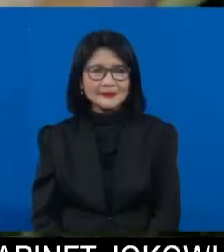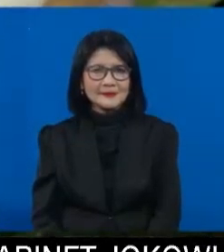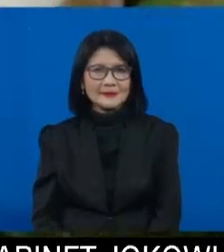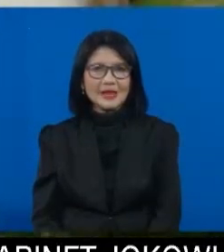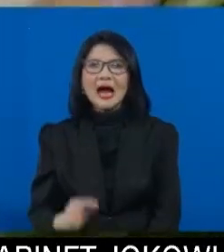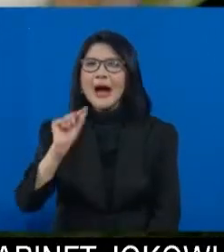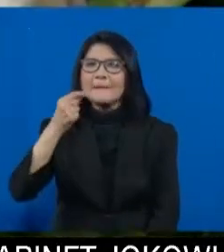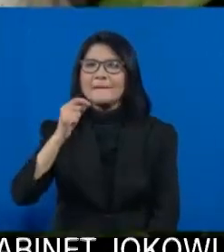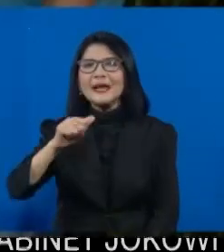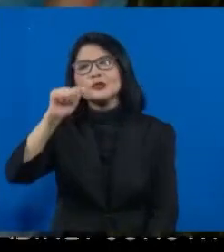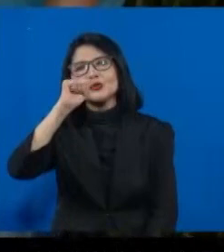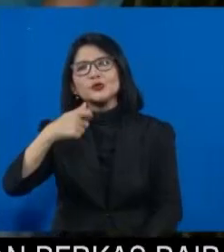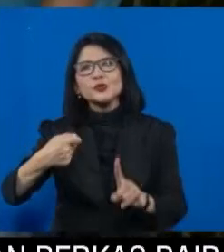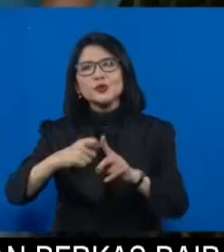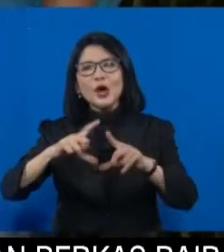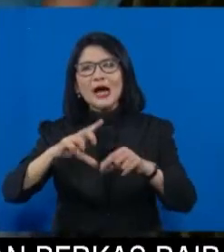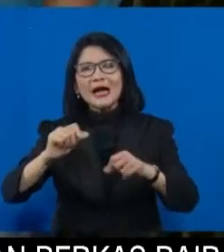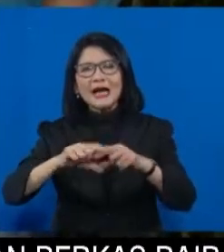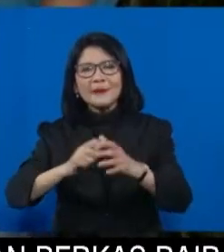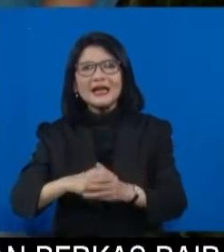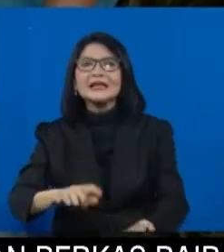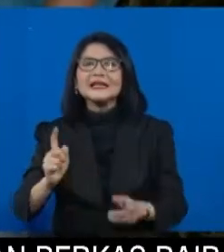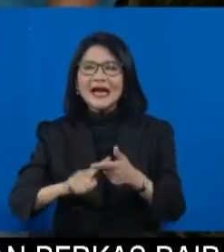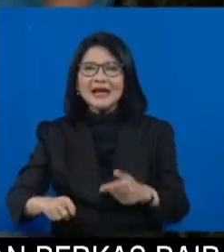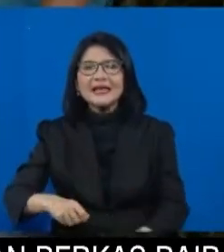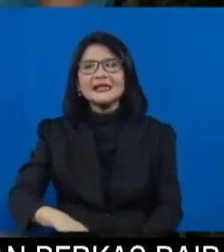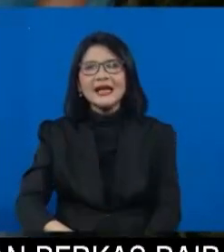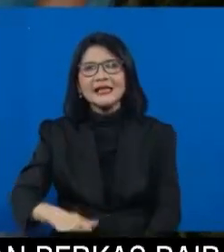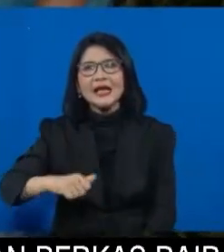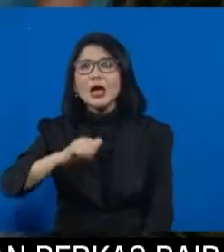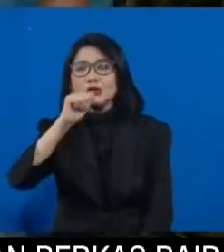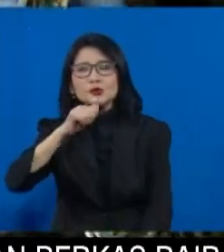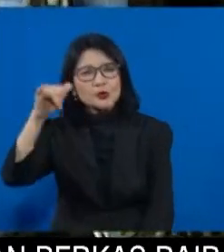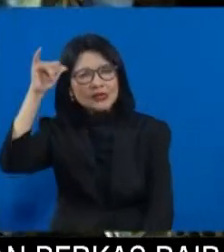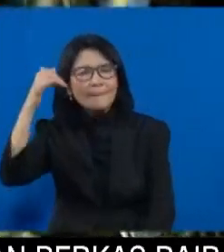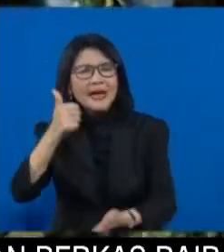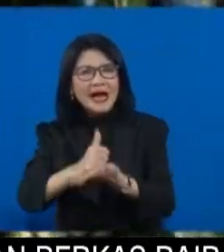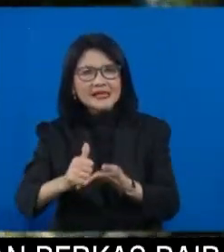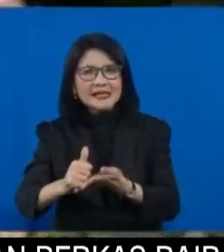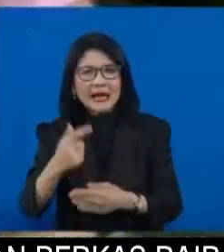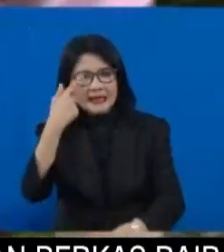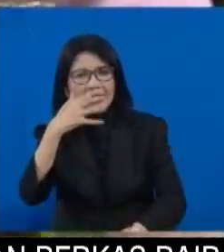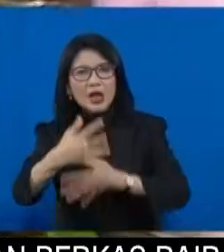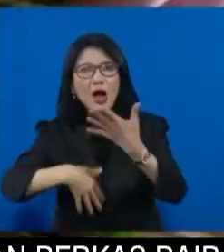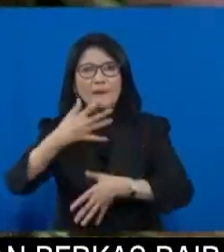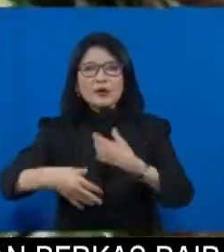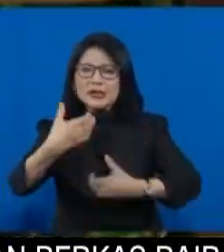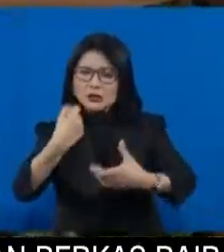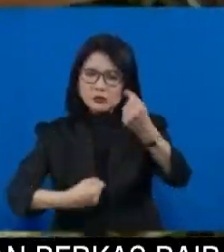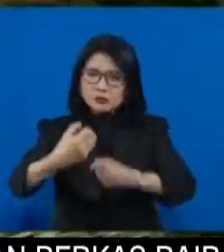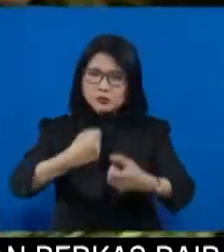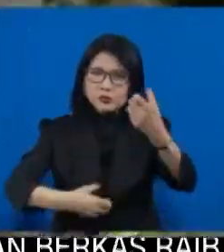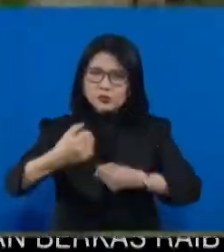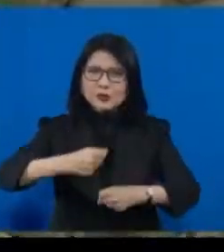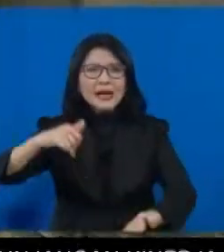Permen susu karamel terbuat dari susu sapi murni. Sebelum membuat permen susu, kita ikuti proses memerah susu dari induk sapi betina dulu